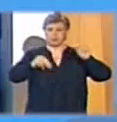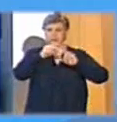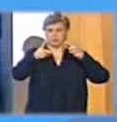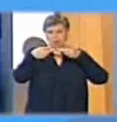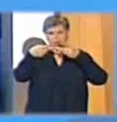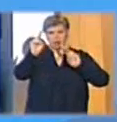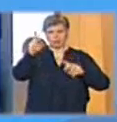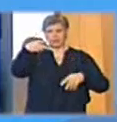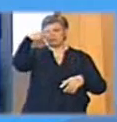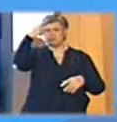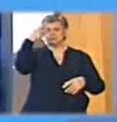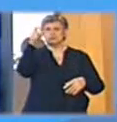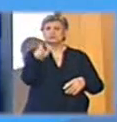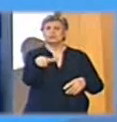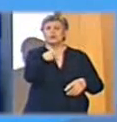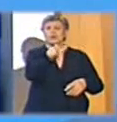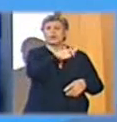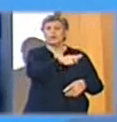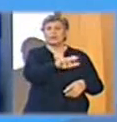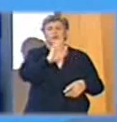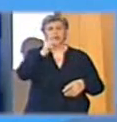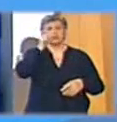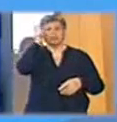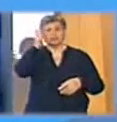όλες οι σκέψεις και